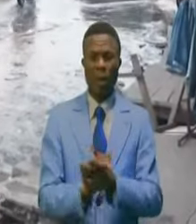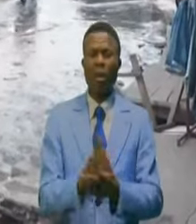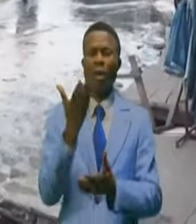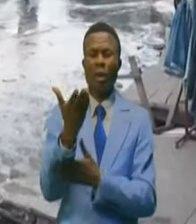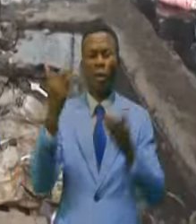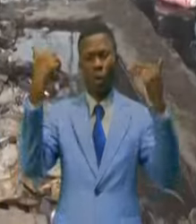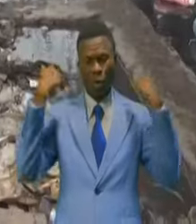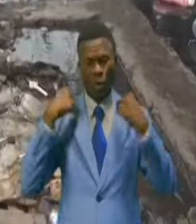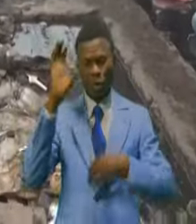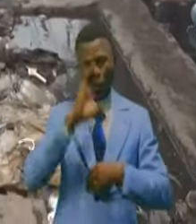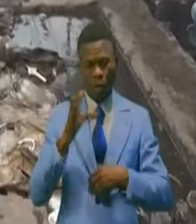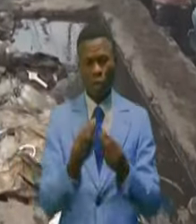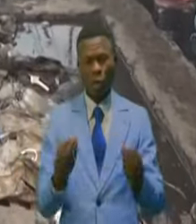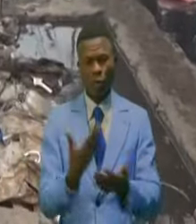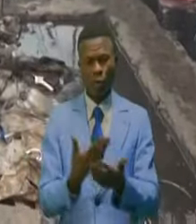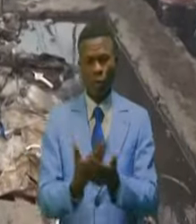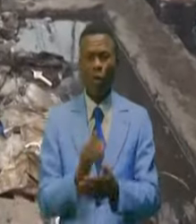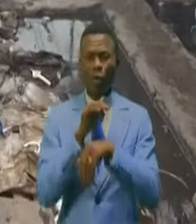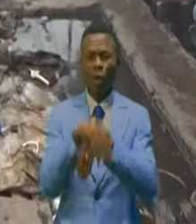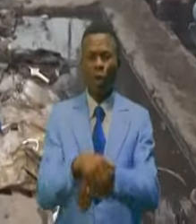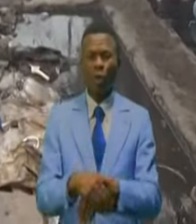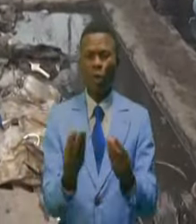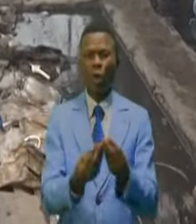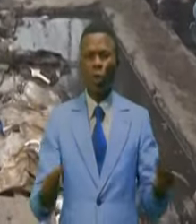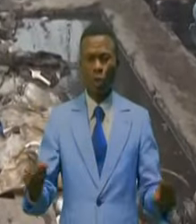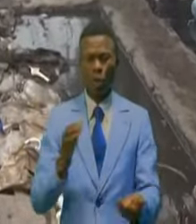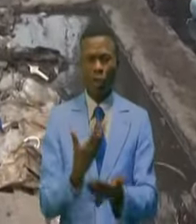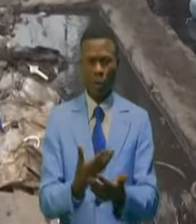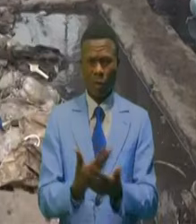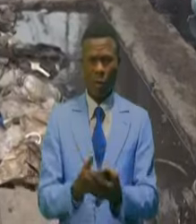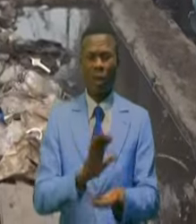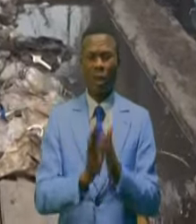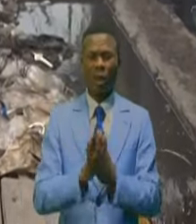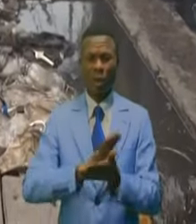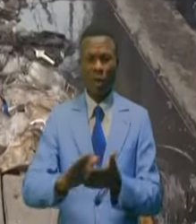les autorités à s'impliquer pour son assainissement.